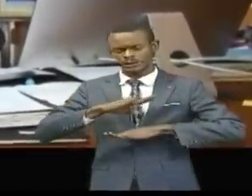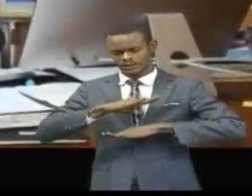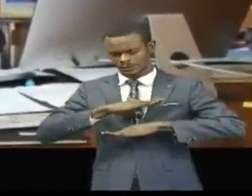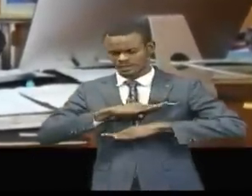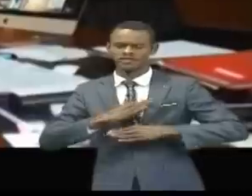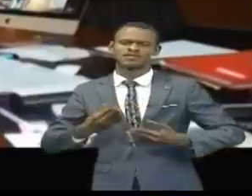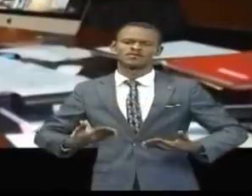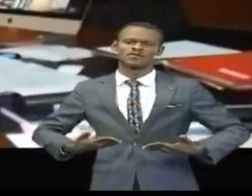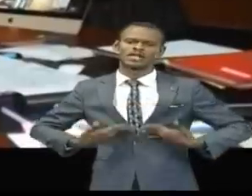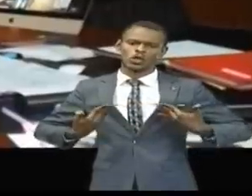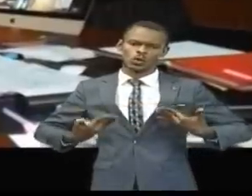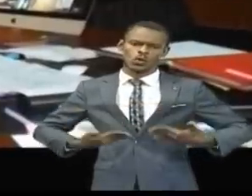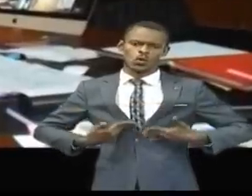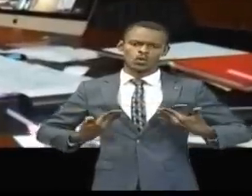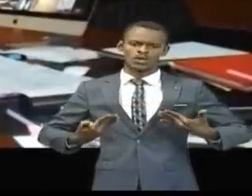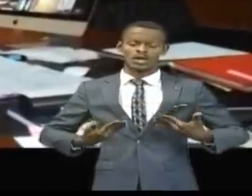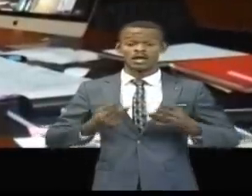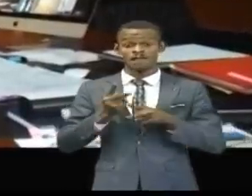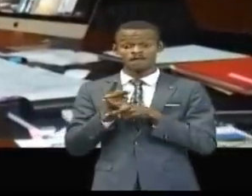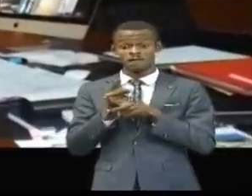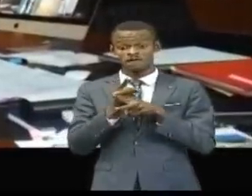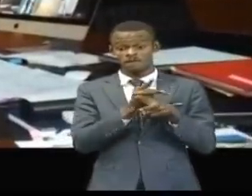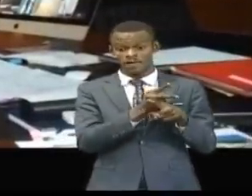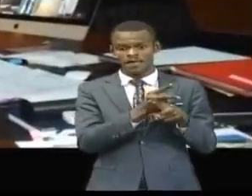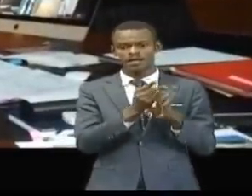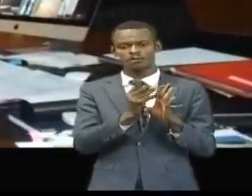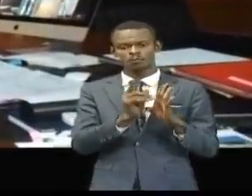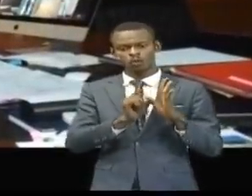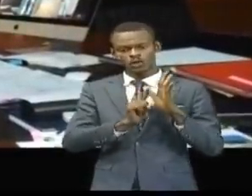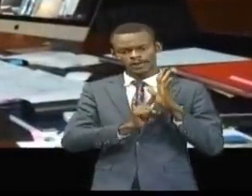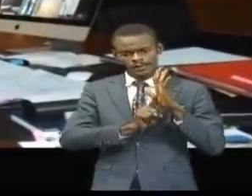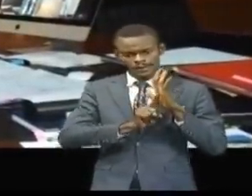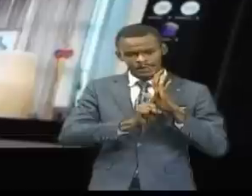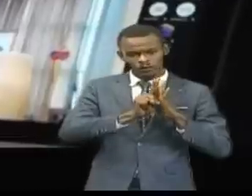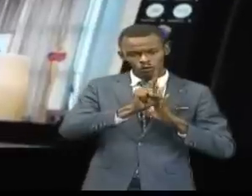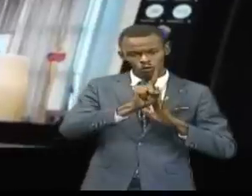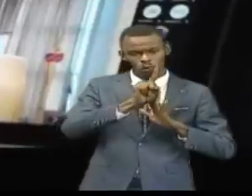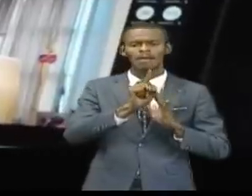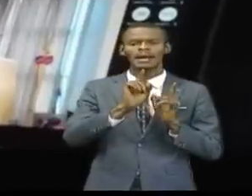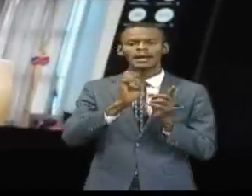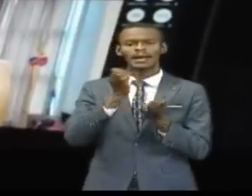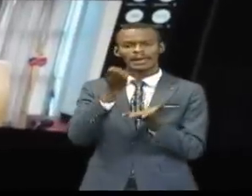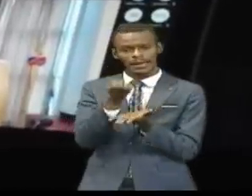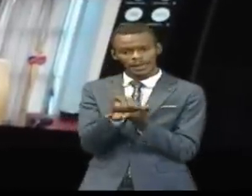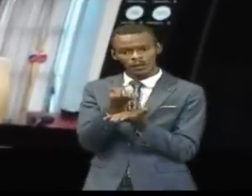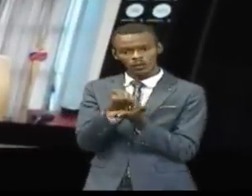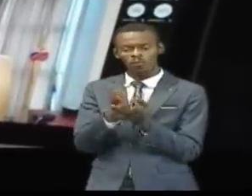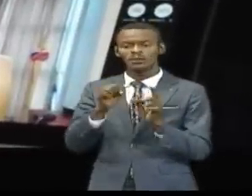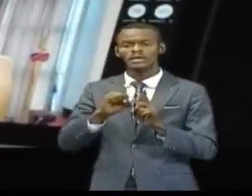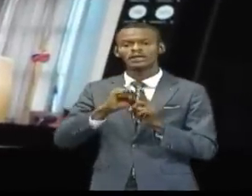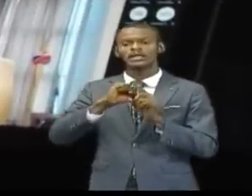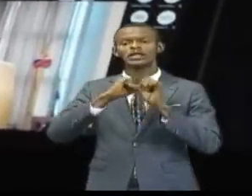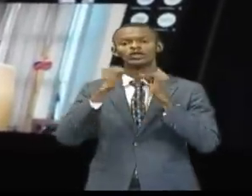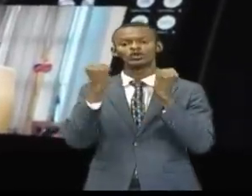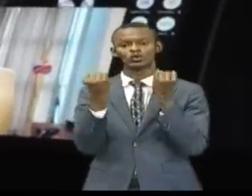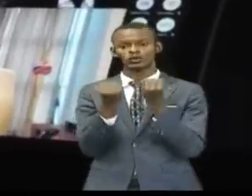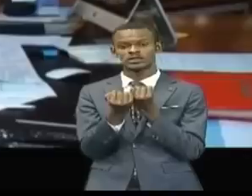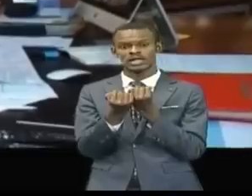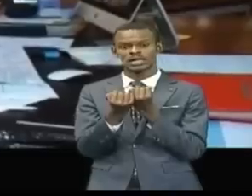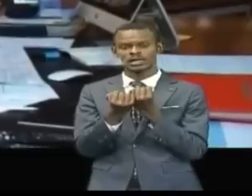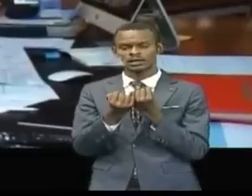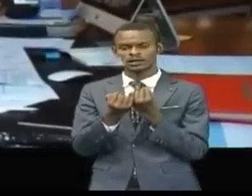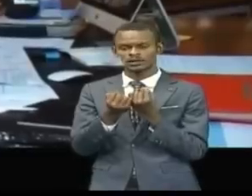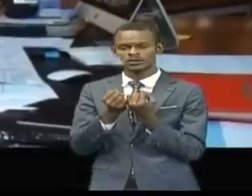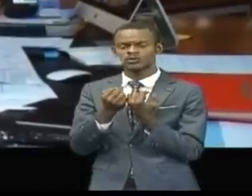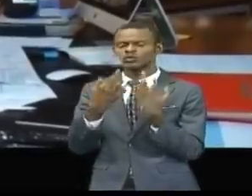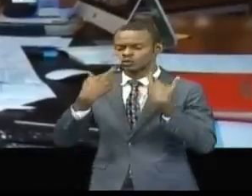veiller à ce que le développement économique et social soit réalisé à tous les niveaux et de veiller